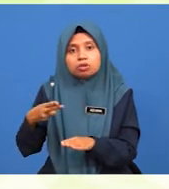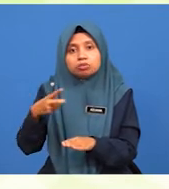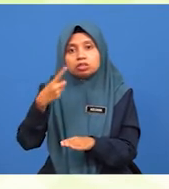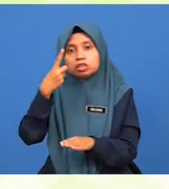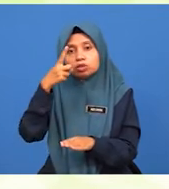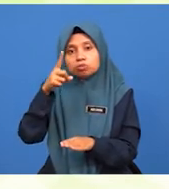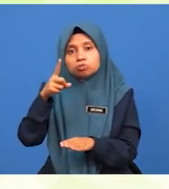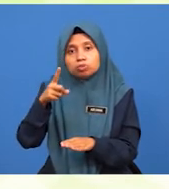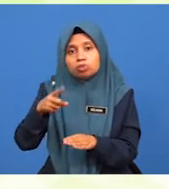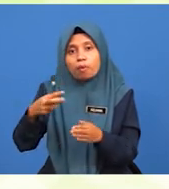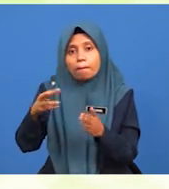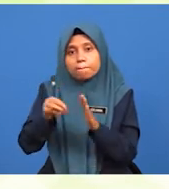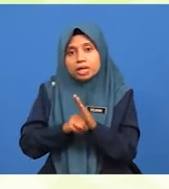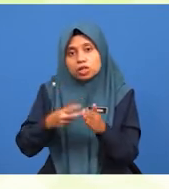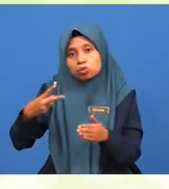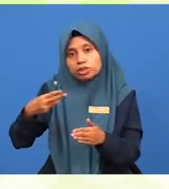menggunting kertas.